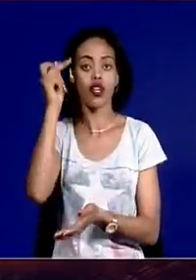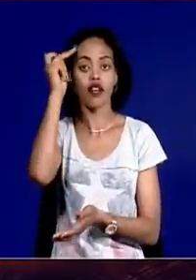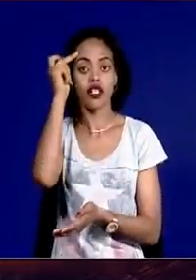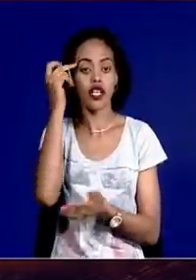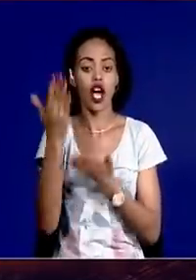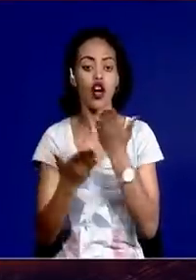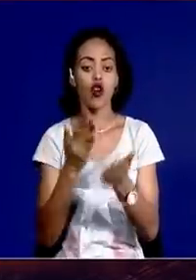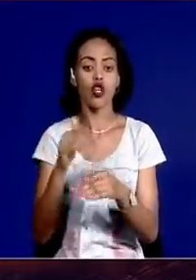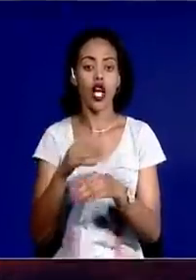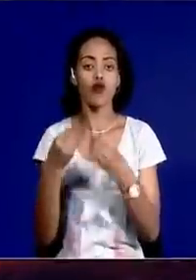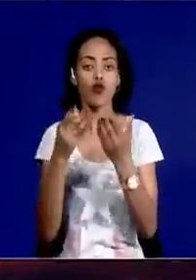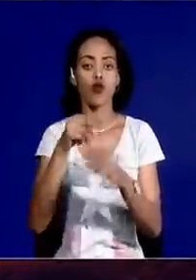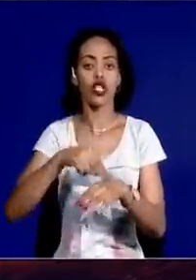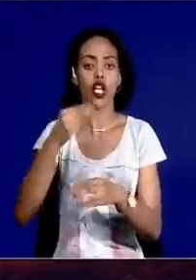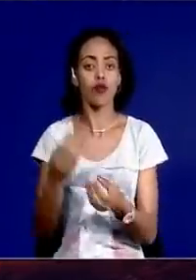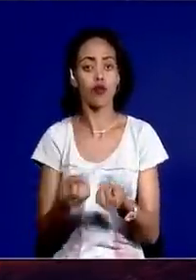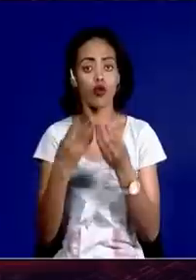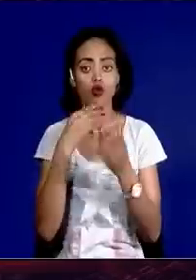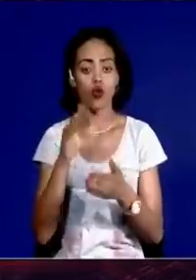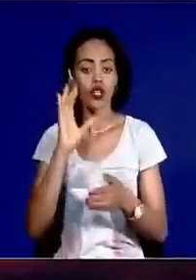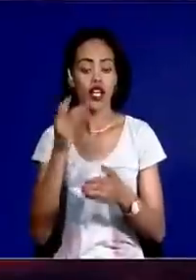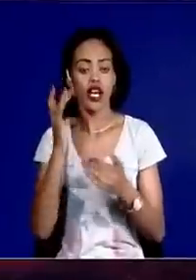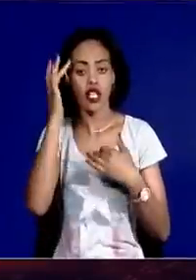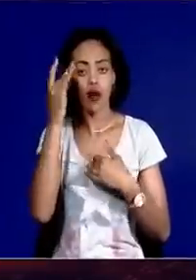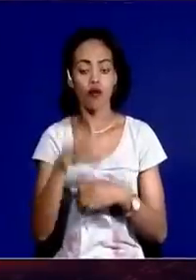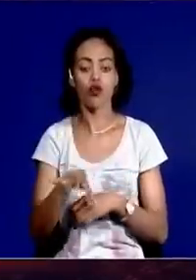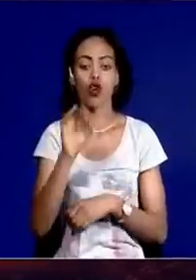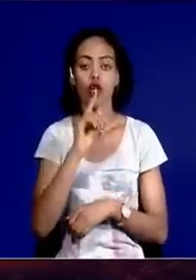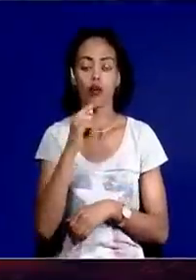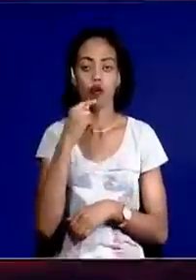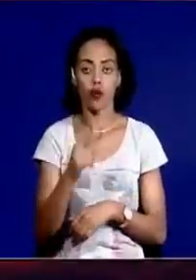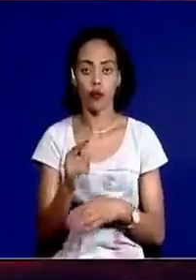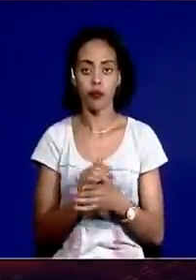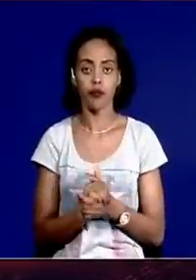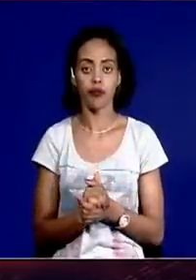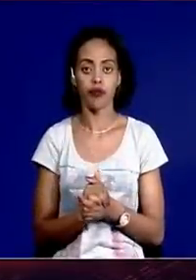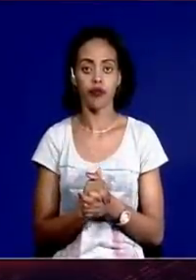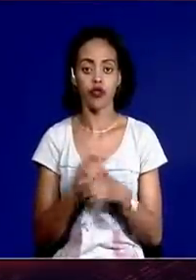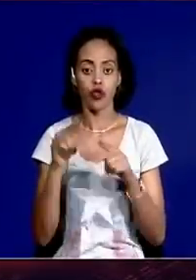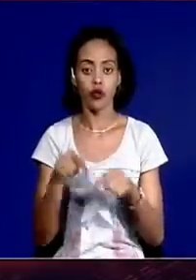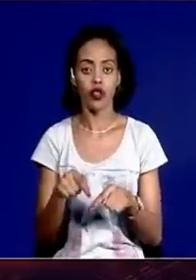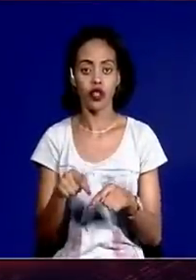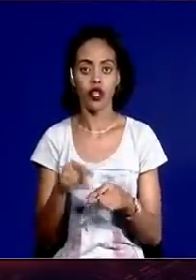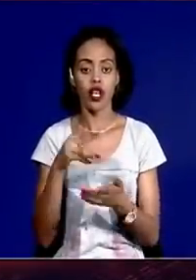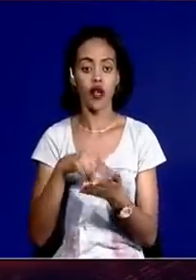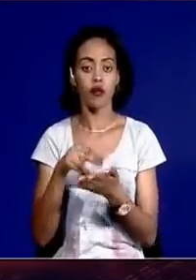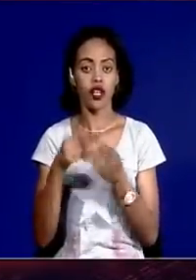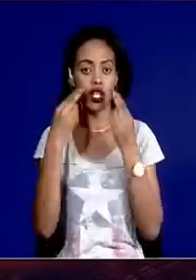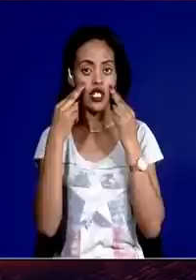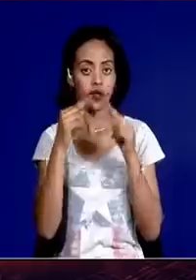أقل قلت أبز هو تكالات بركز ول قدايات أز حمام ترخي ومي ميلم لما أنا ناي ما قلة بز ملكت